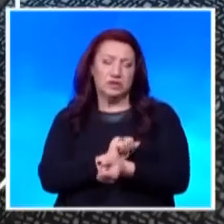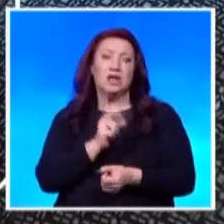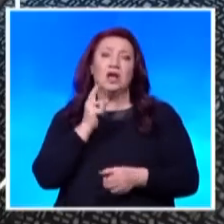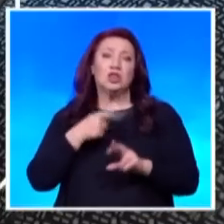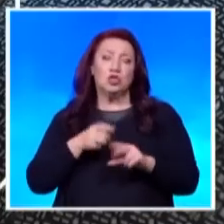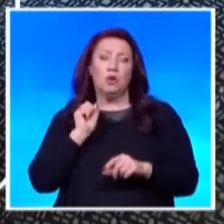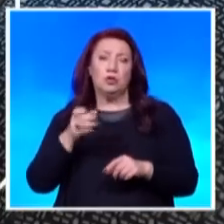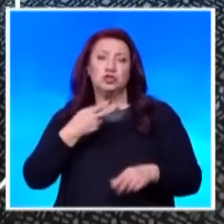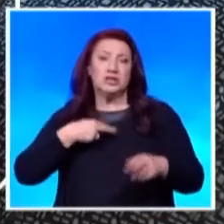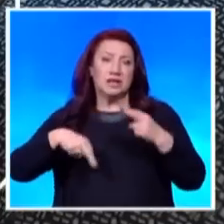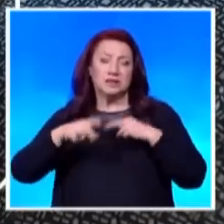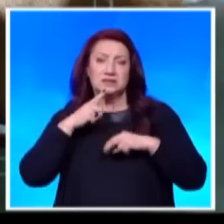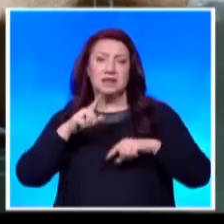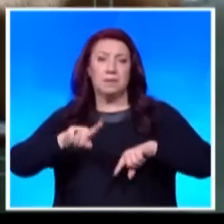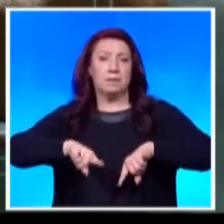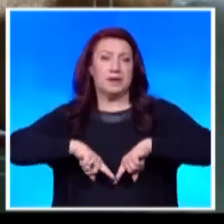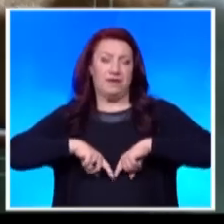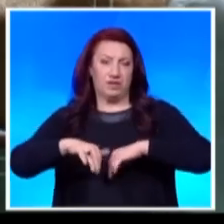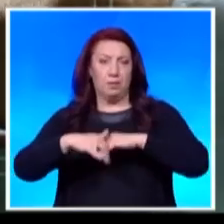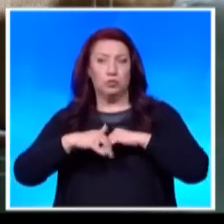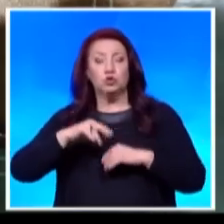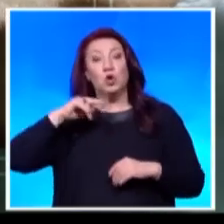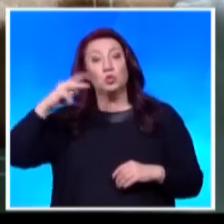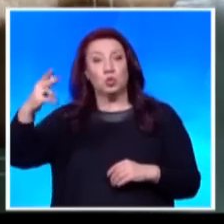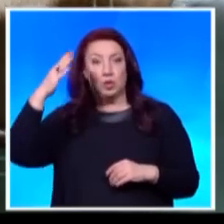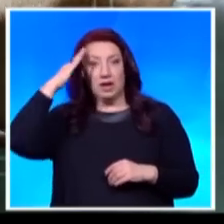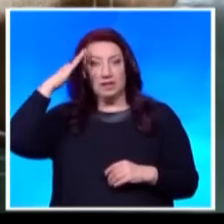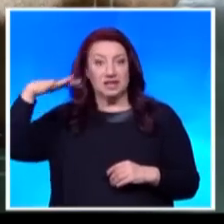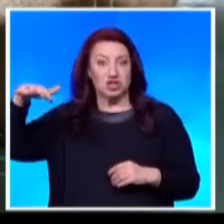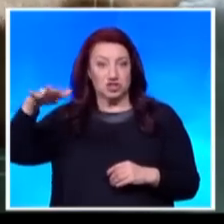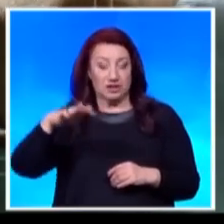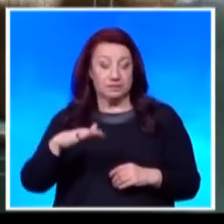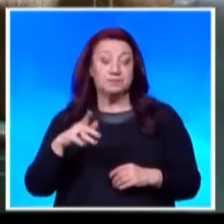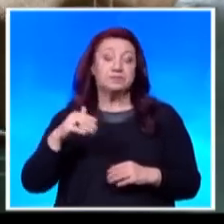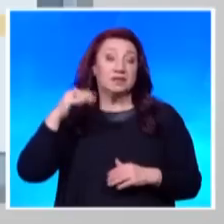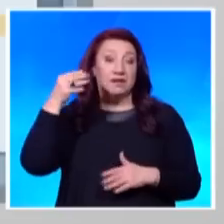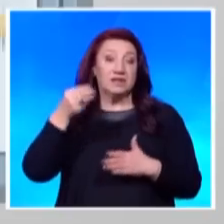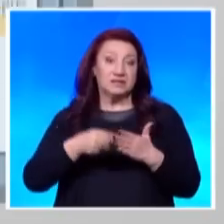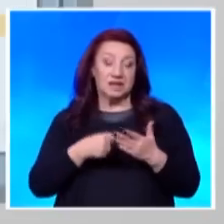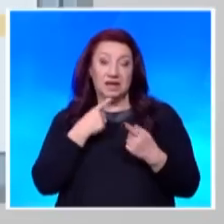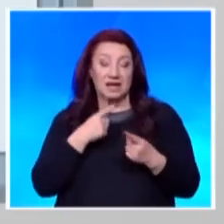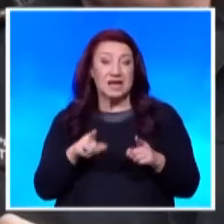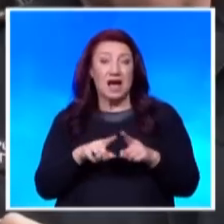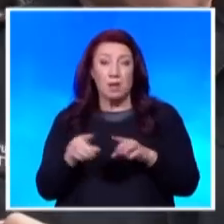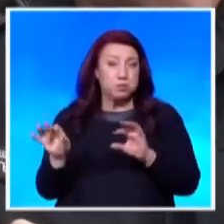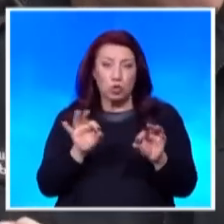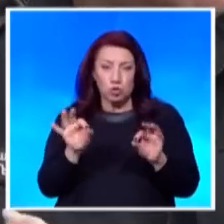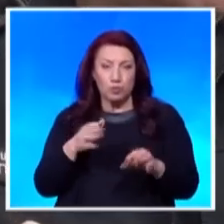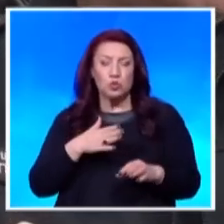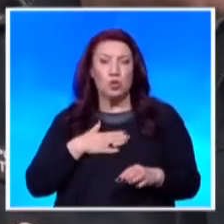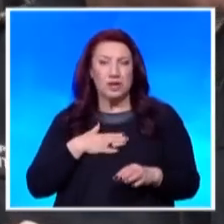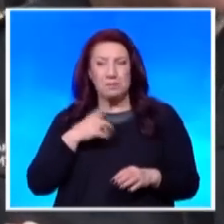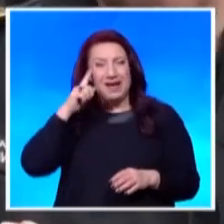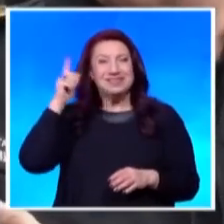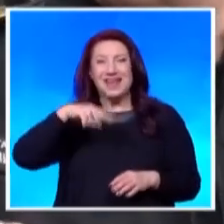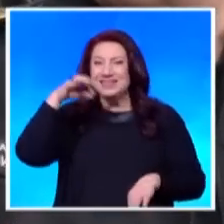от друга държава. Главният секретар на МВР коментира какво ще се прави, ако такива заплахи има и в изборния ден. Подготвени сме,